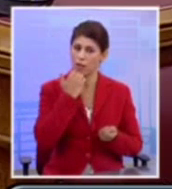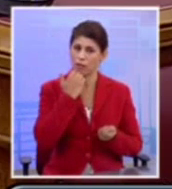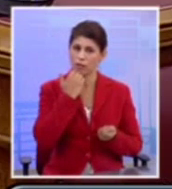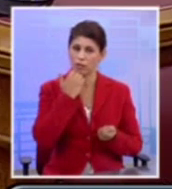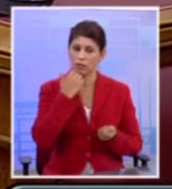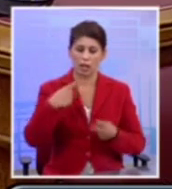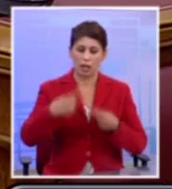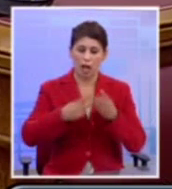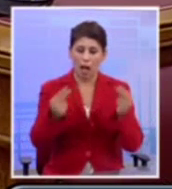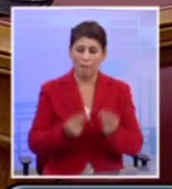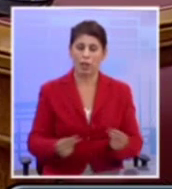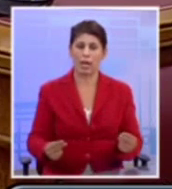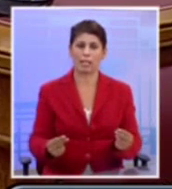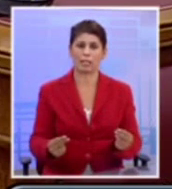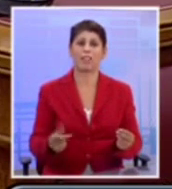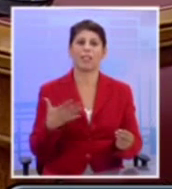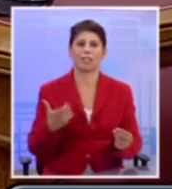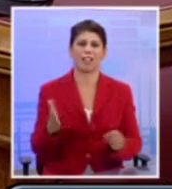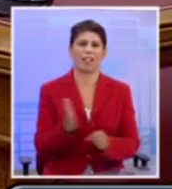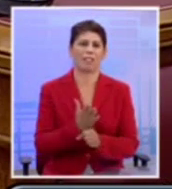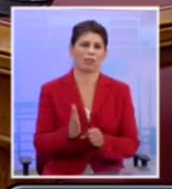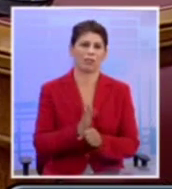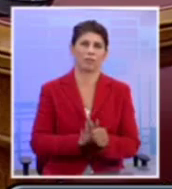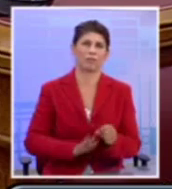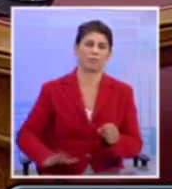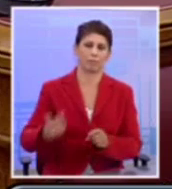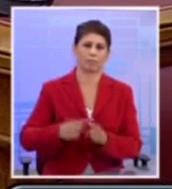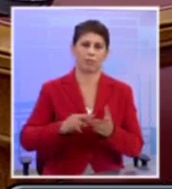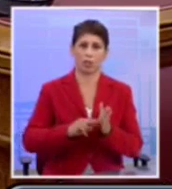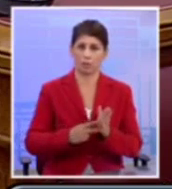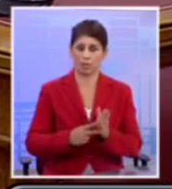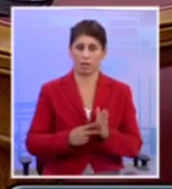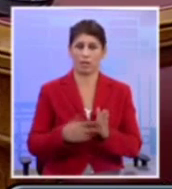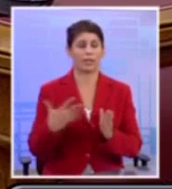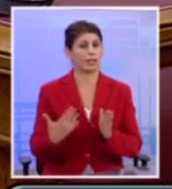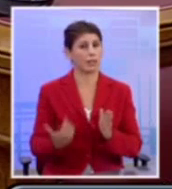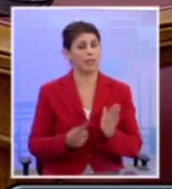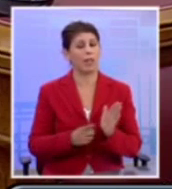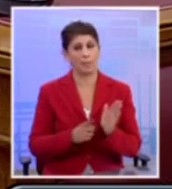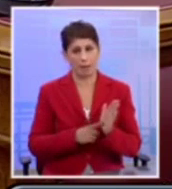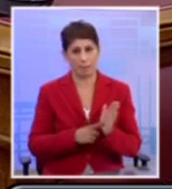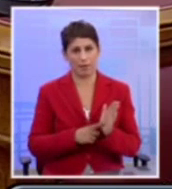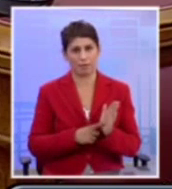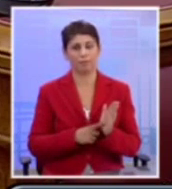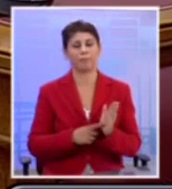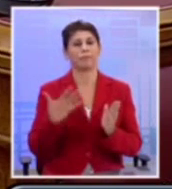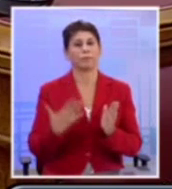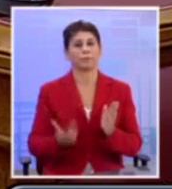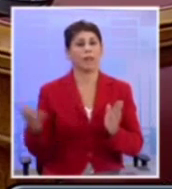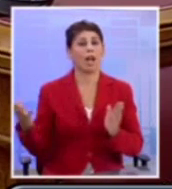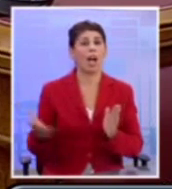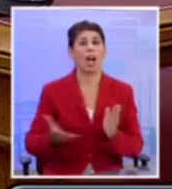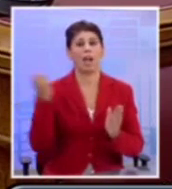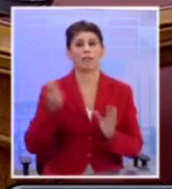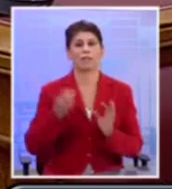οι συνέπειες θα ήταν καταστροφικές για την ελληνική οικονομία, γιατί θα έπρεπε να πάρθουν